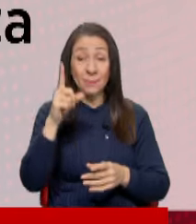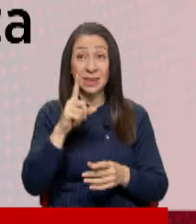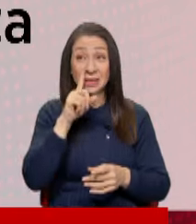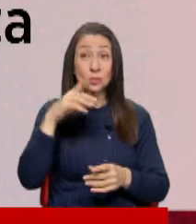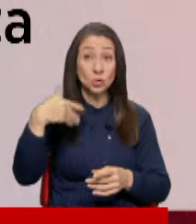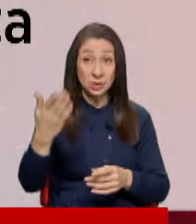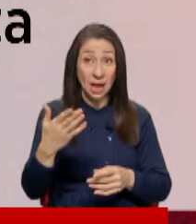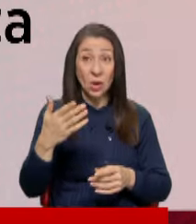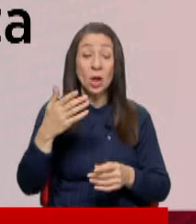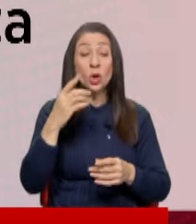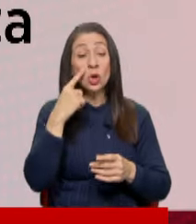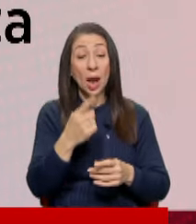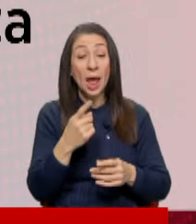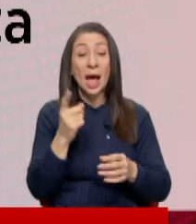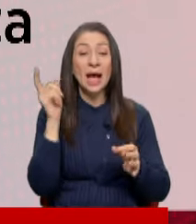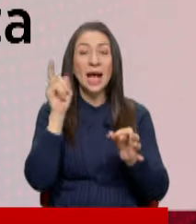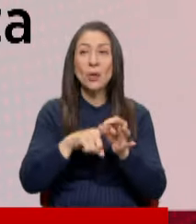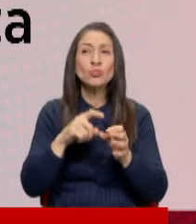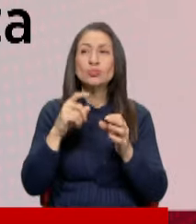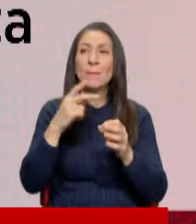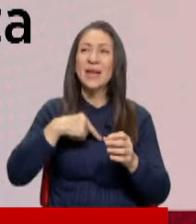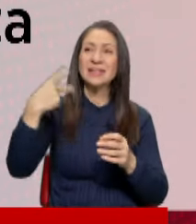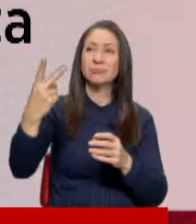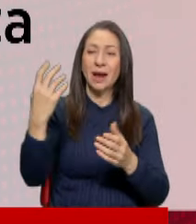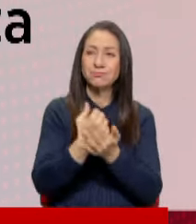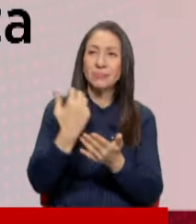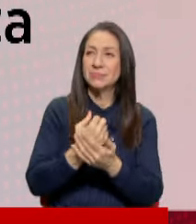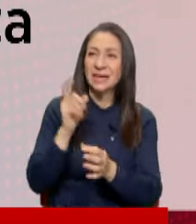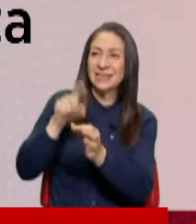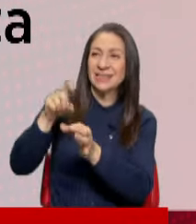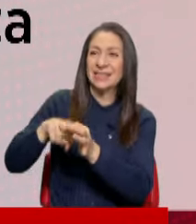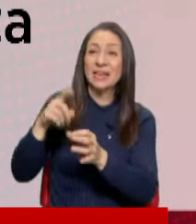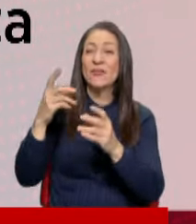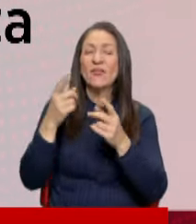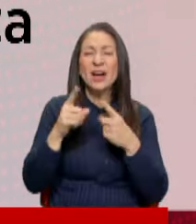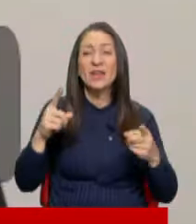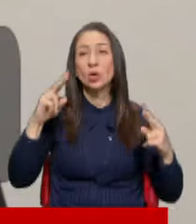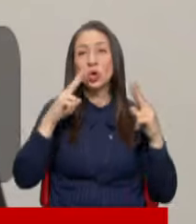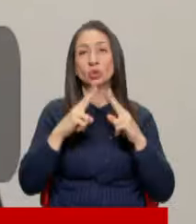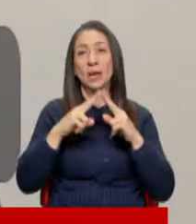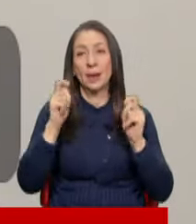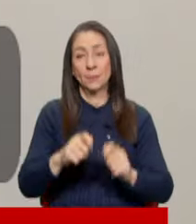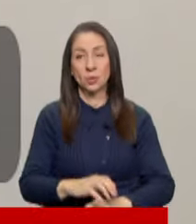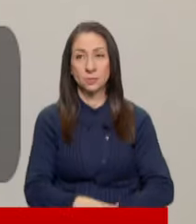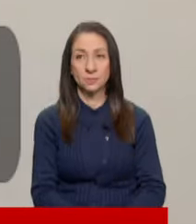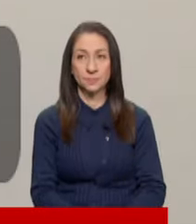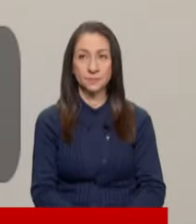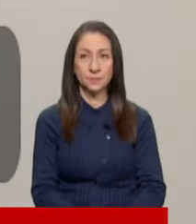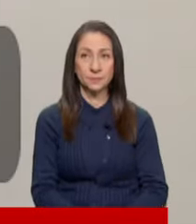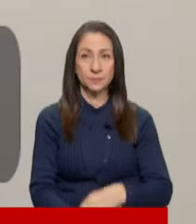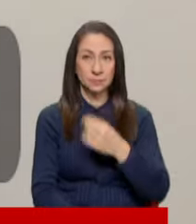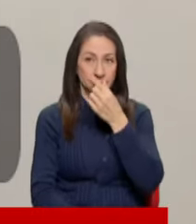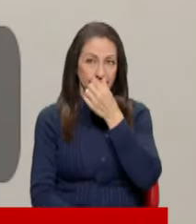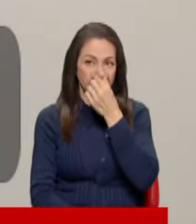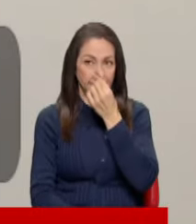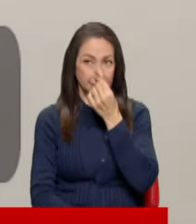1 Nisan sonrasına yönelik Kayyum atama meselesi başta olmak üzere çeşitli görüşmeler yapılıyor 17'de teslim etmişler etmemişler